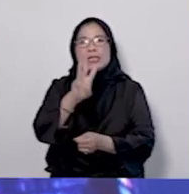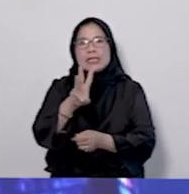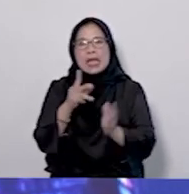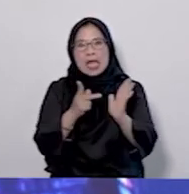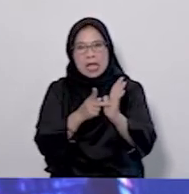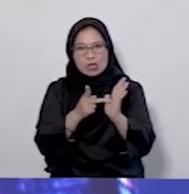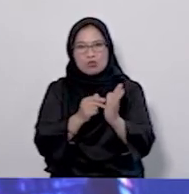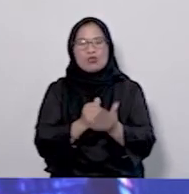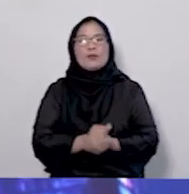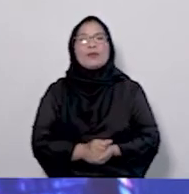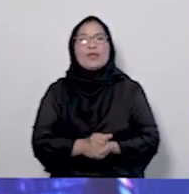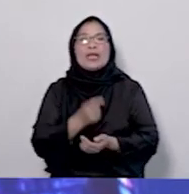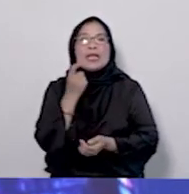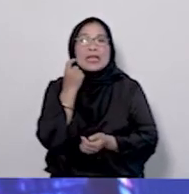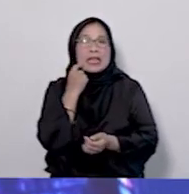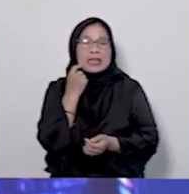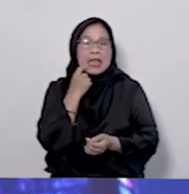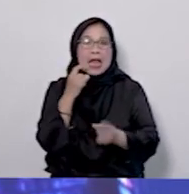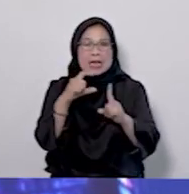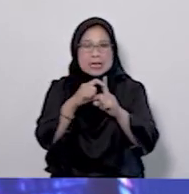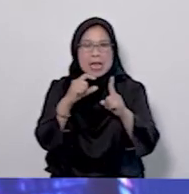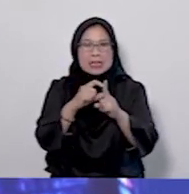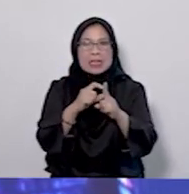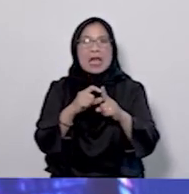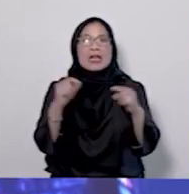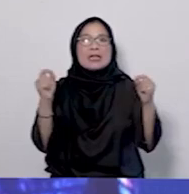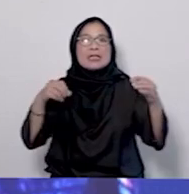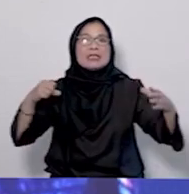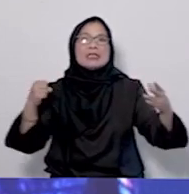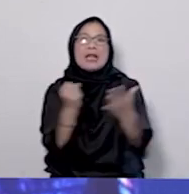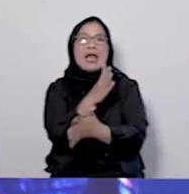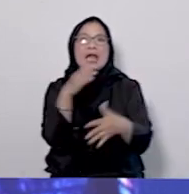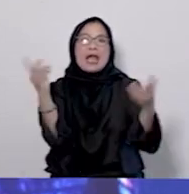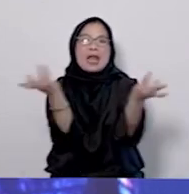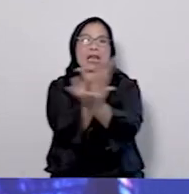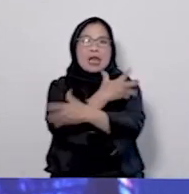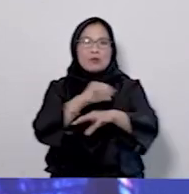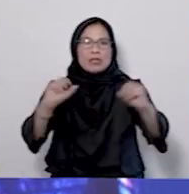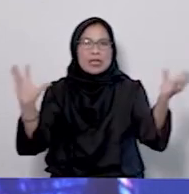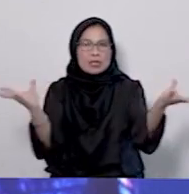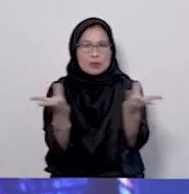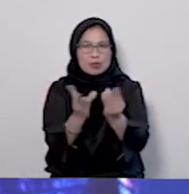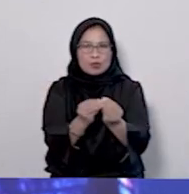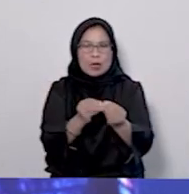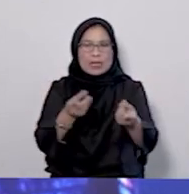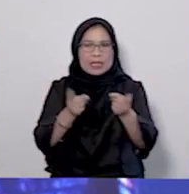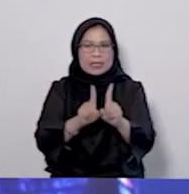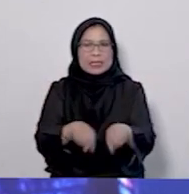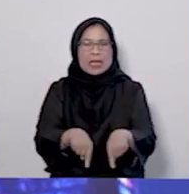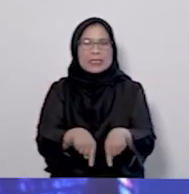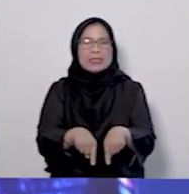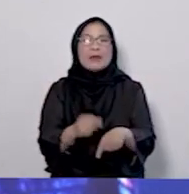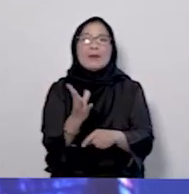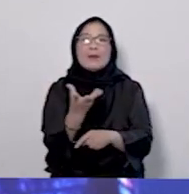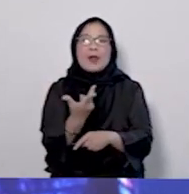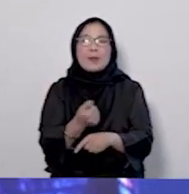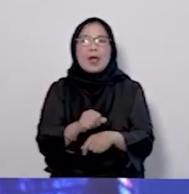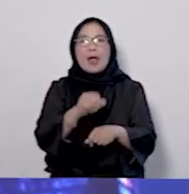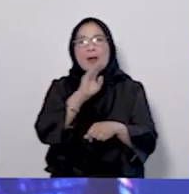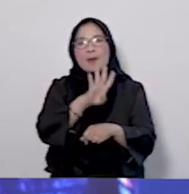sedangkan terkait dengan data laga lantas jumlah kecelakaan yang terjadi sebanyak